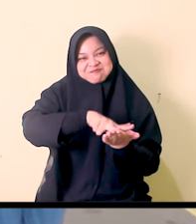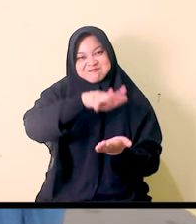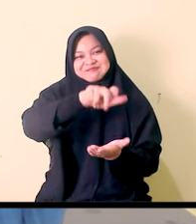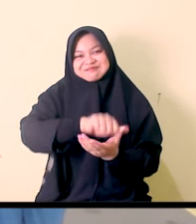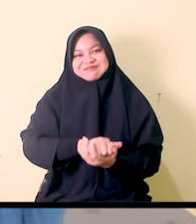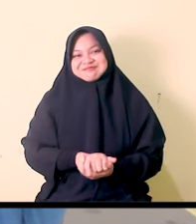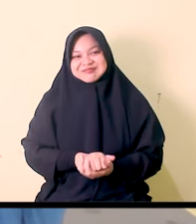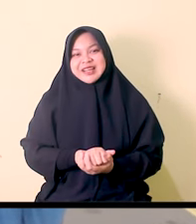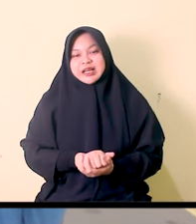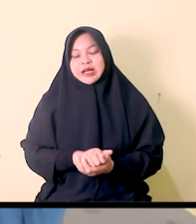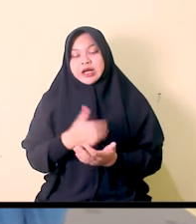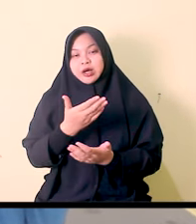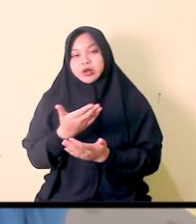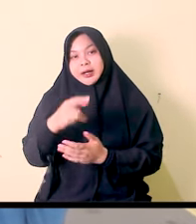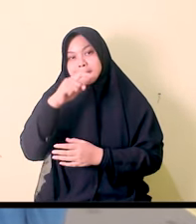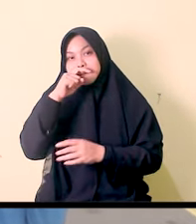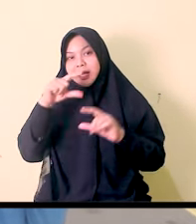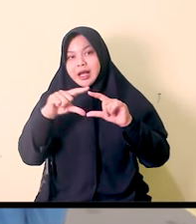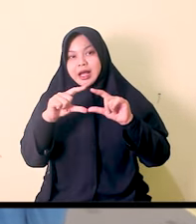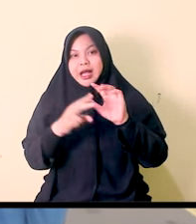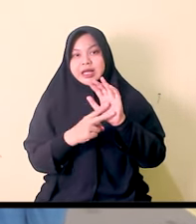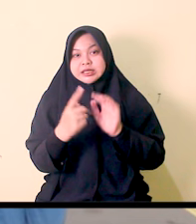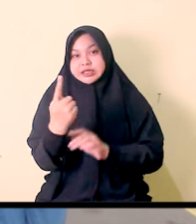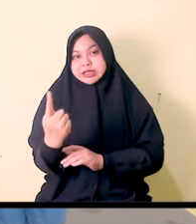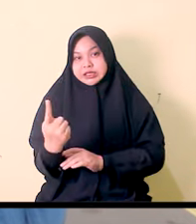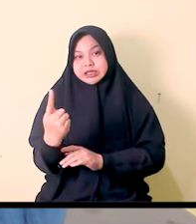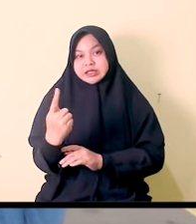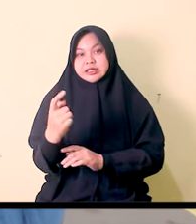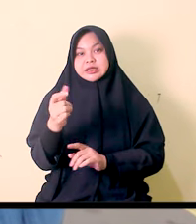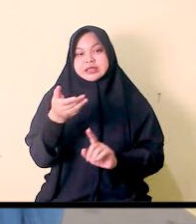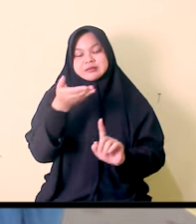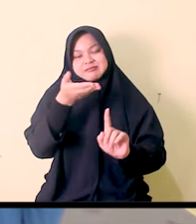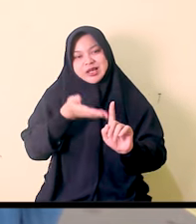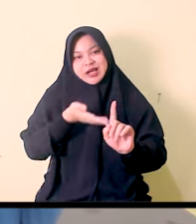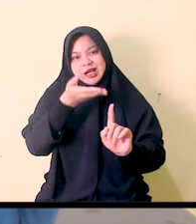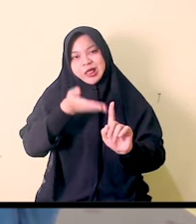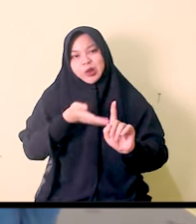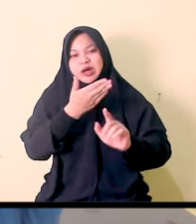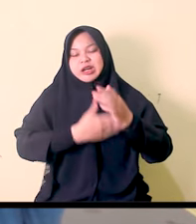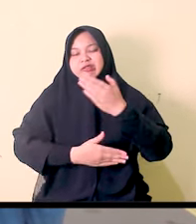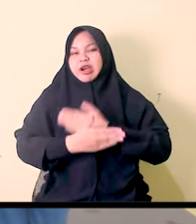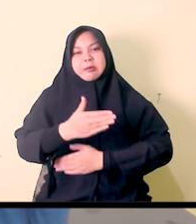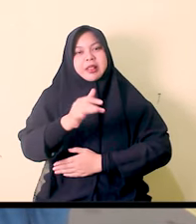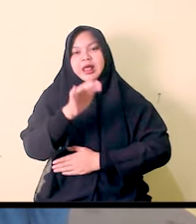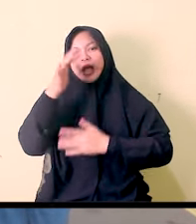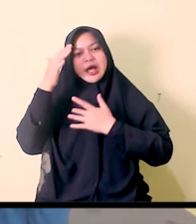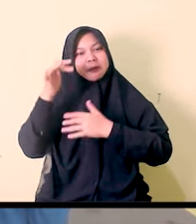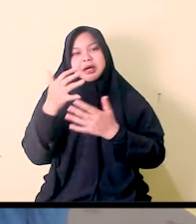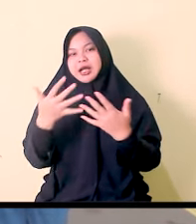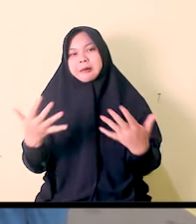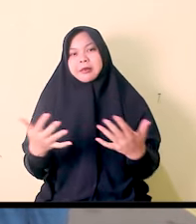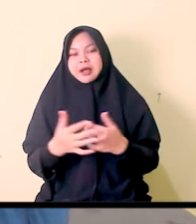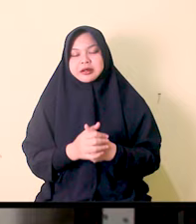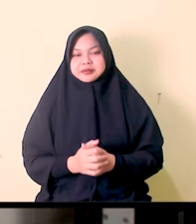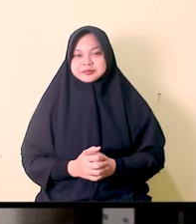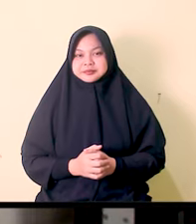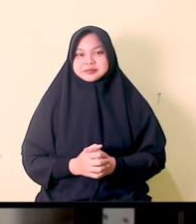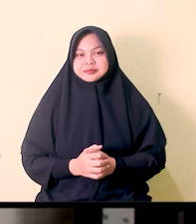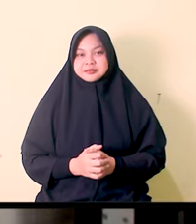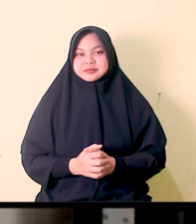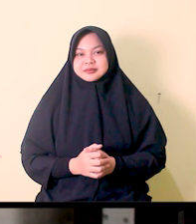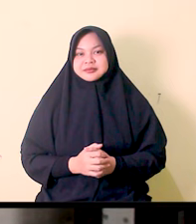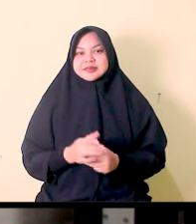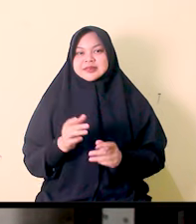harus Iya kalau dari masang sendiri sebagai aktor di fabel nih harapannya apa masaang